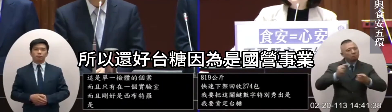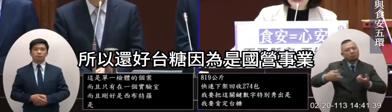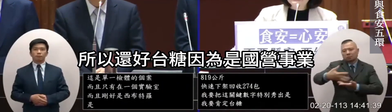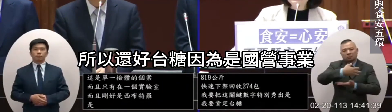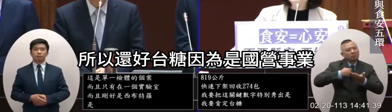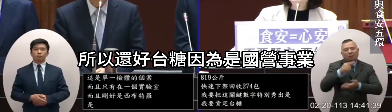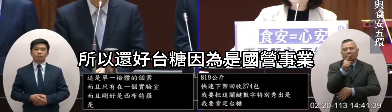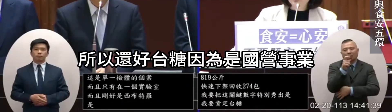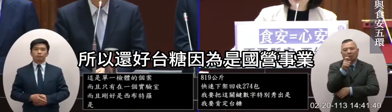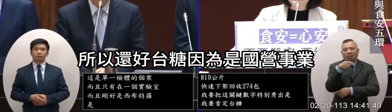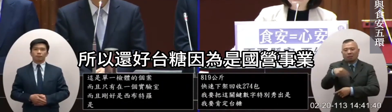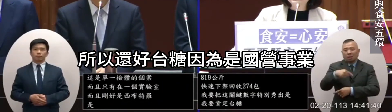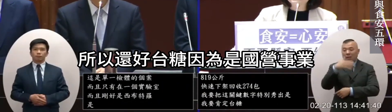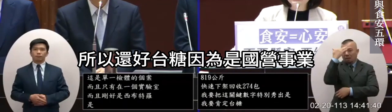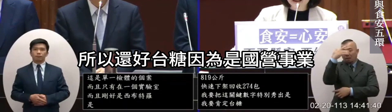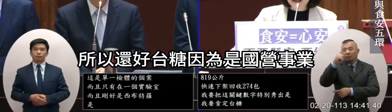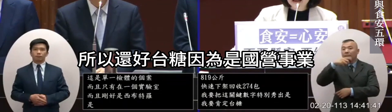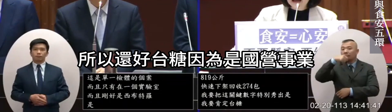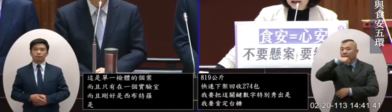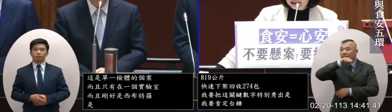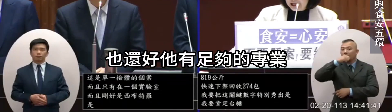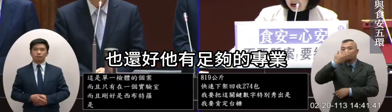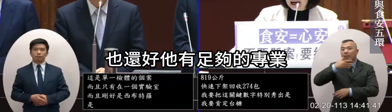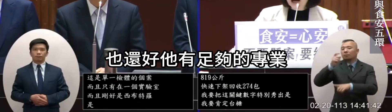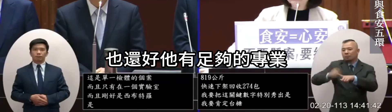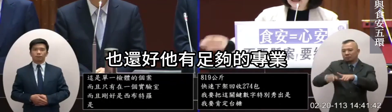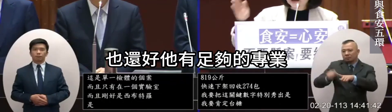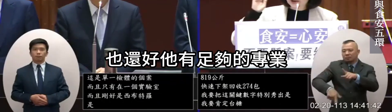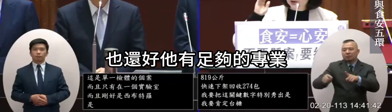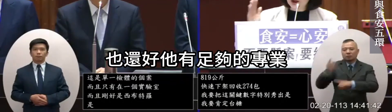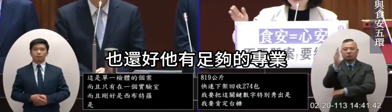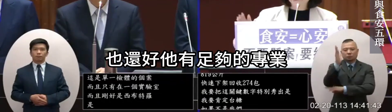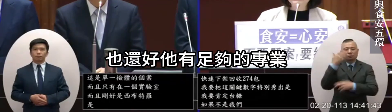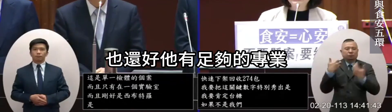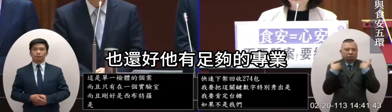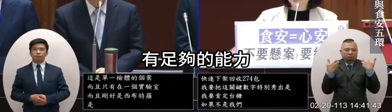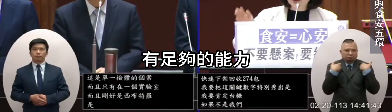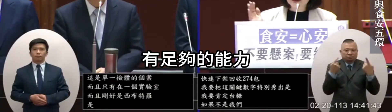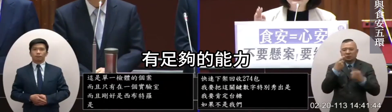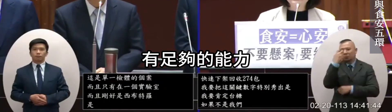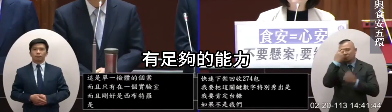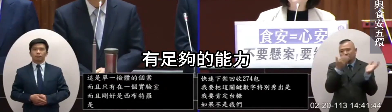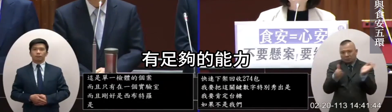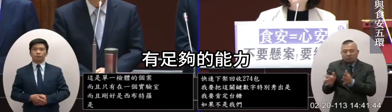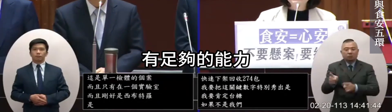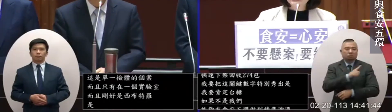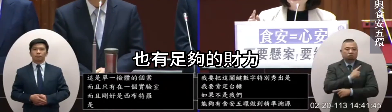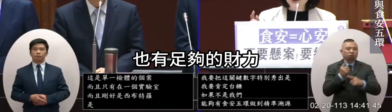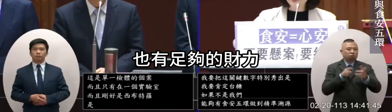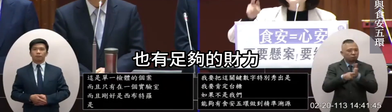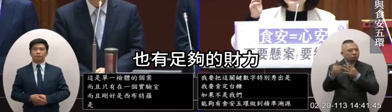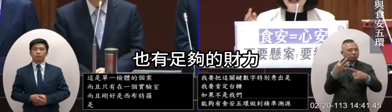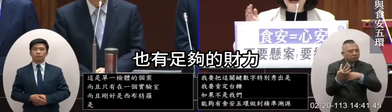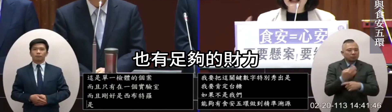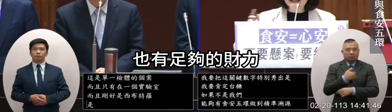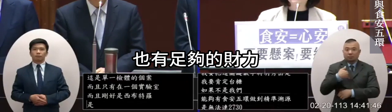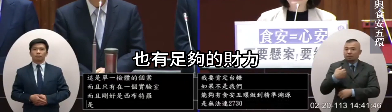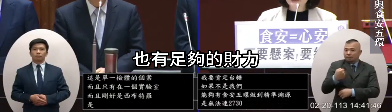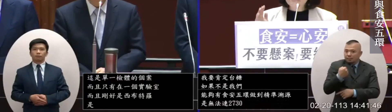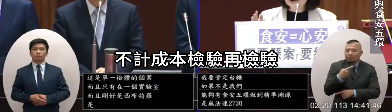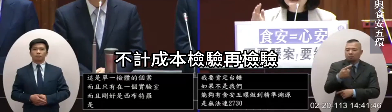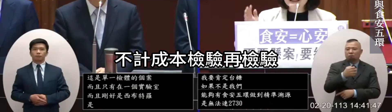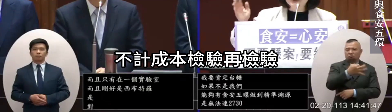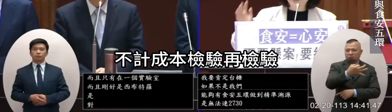好，台糖因为是国营事业，也还好它有足够的专业，有足够的能力，也有足够的财